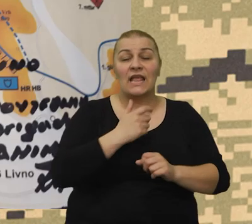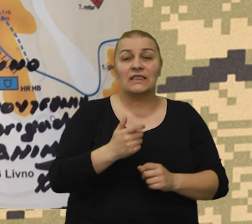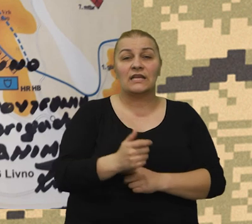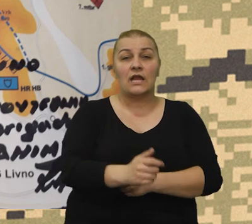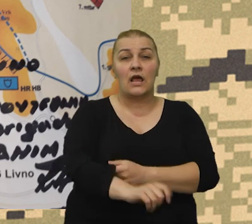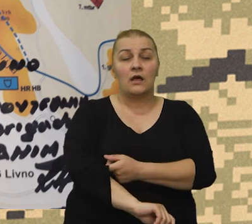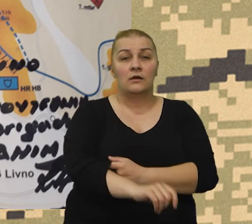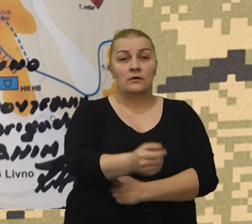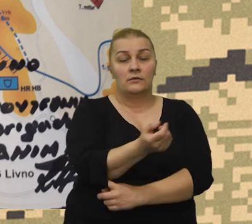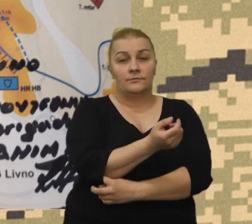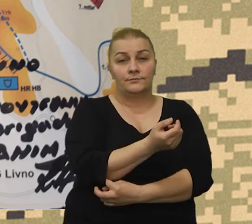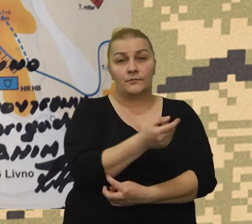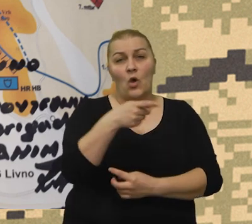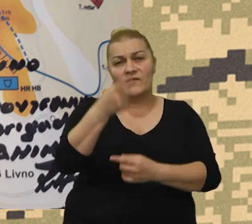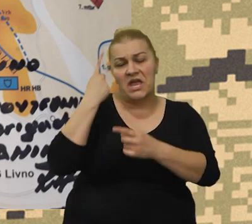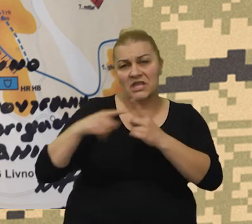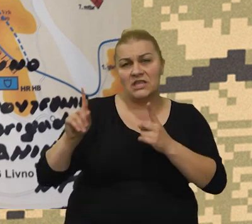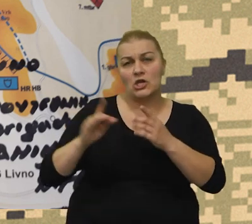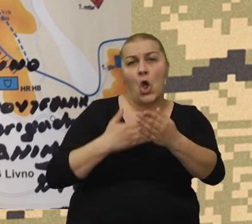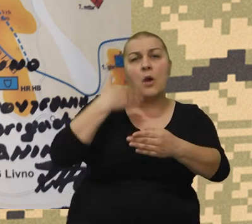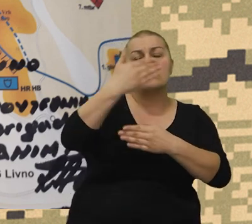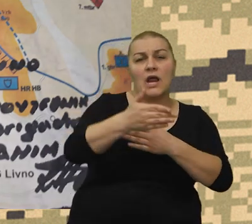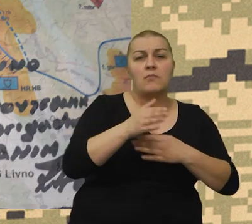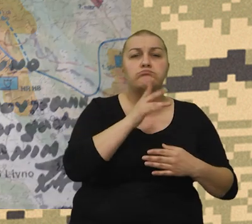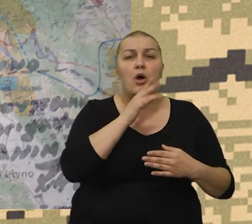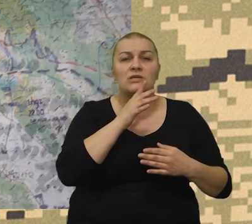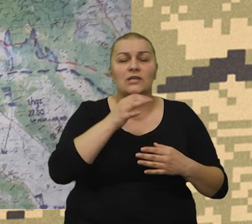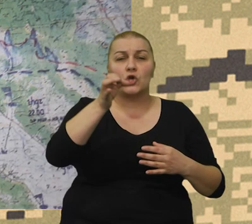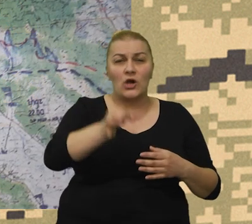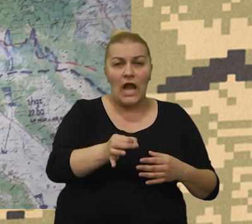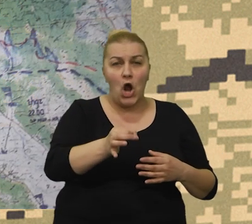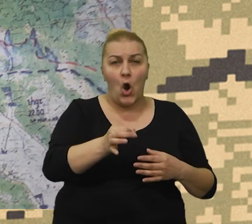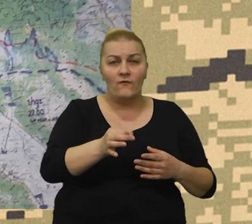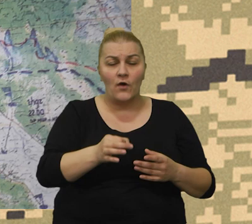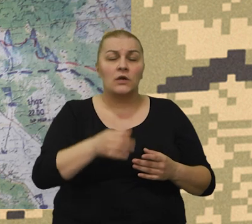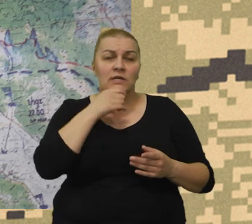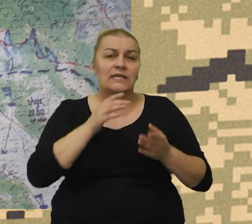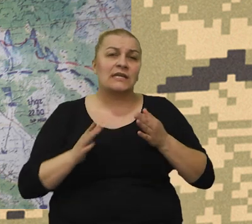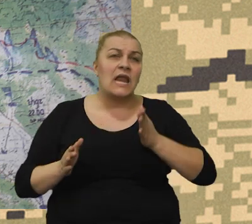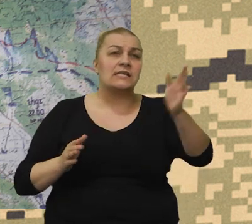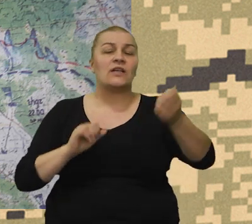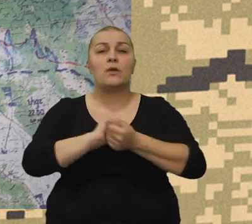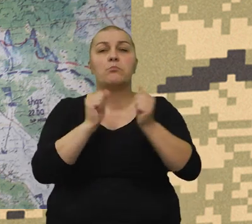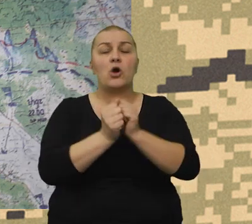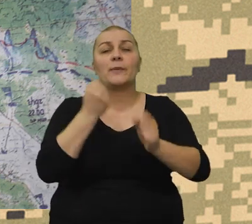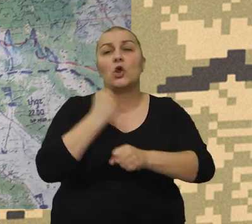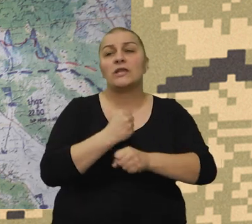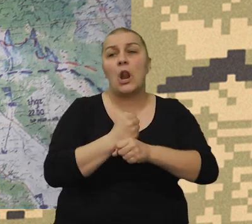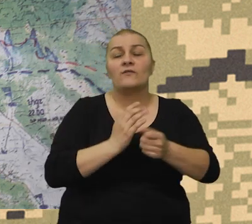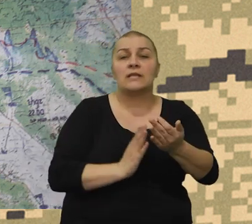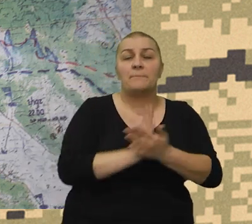Saretina, Maksar Vrh, znači taj dio prema Bosanskom Gravo i da se nastavljaju borbeno